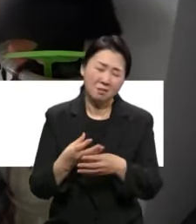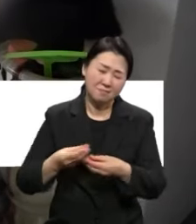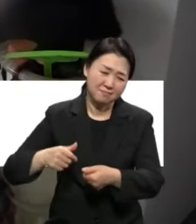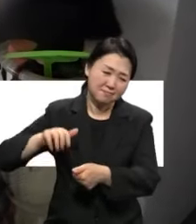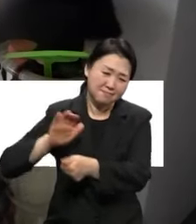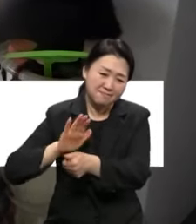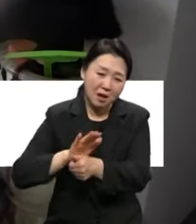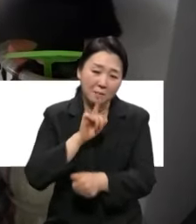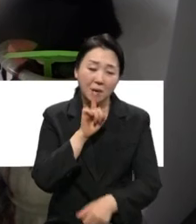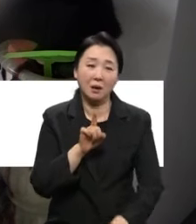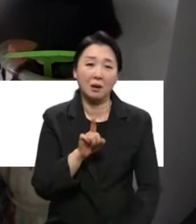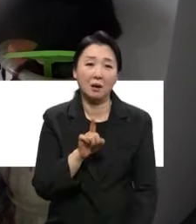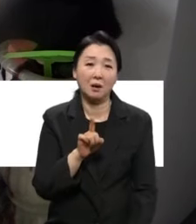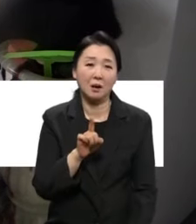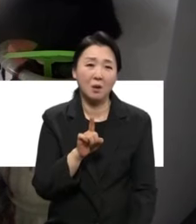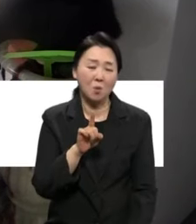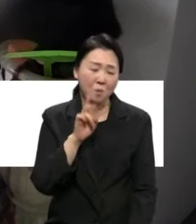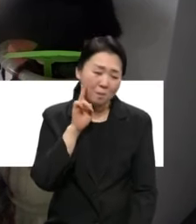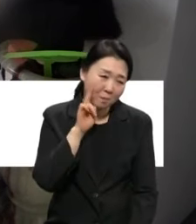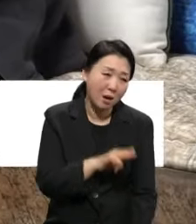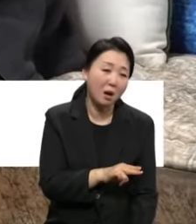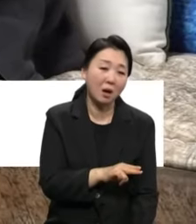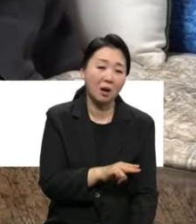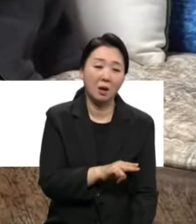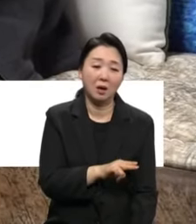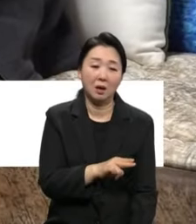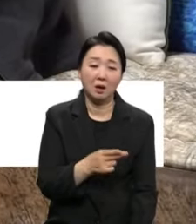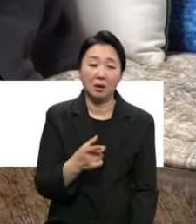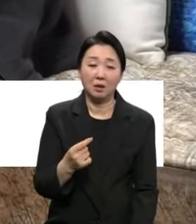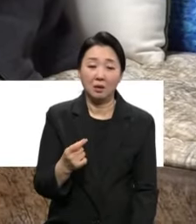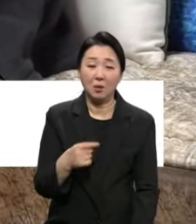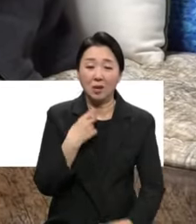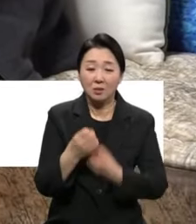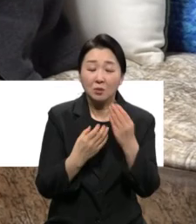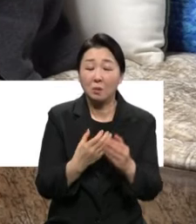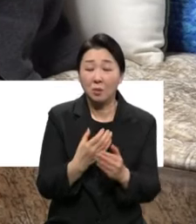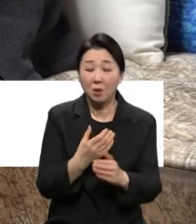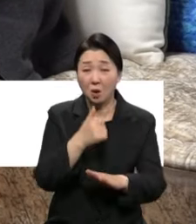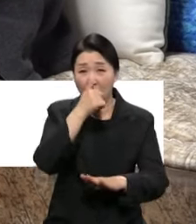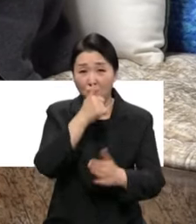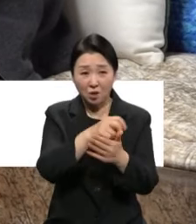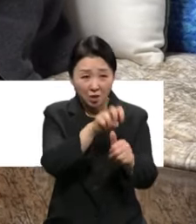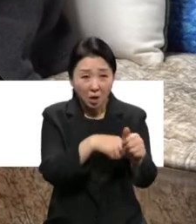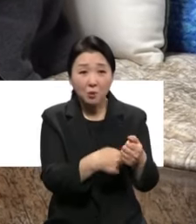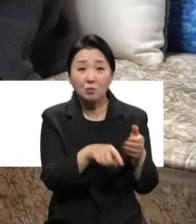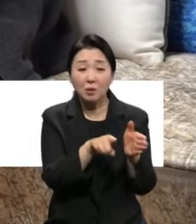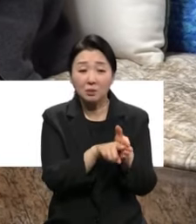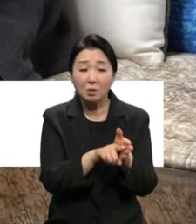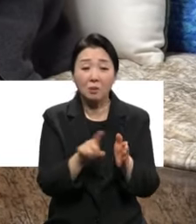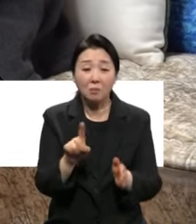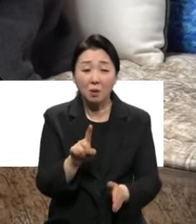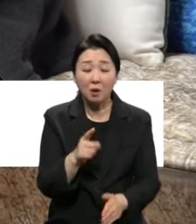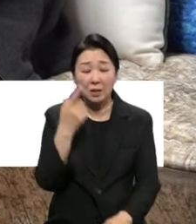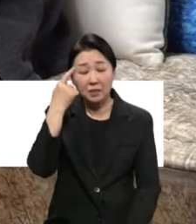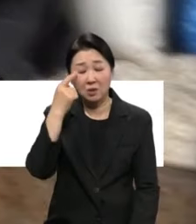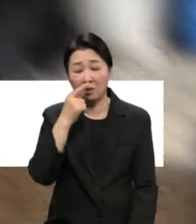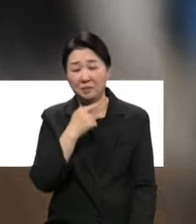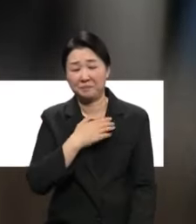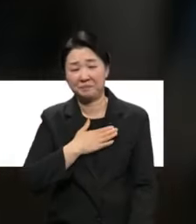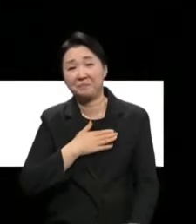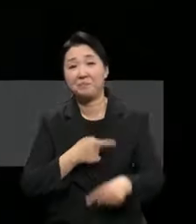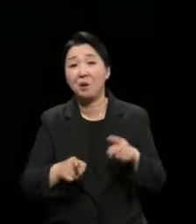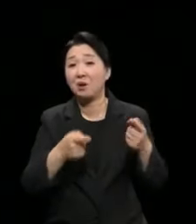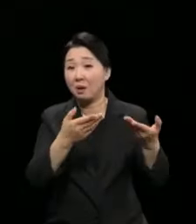그러더라고요. 너무 잔인하게고 그렇게 진술하고 감형받으려고 막 그래갖고 정신감정을 요청을